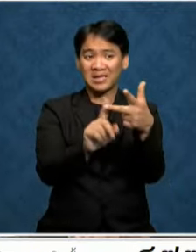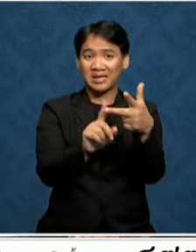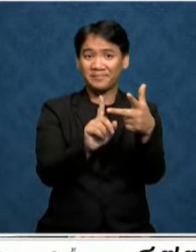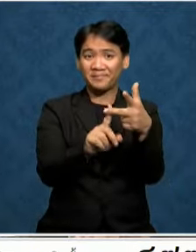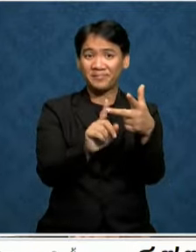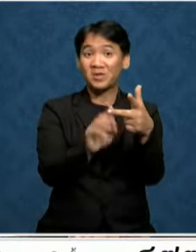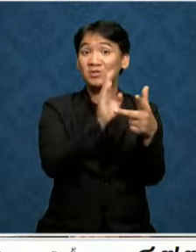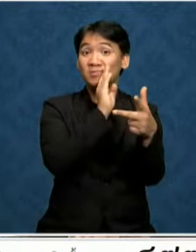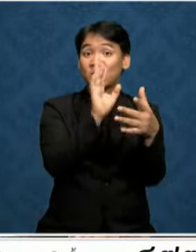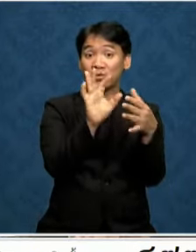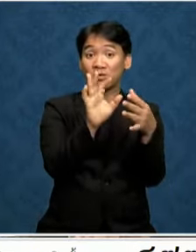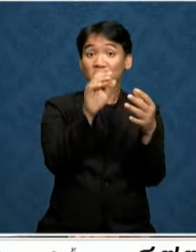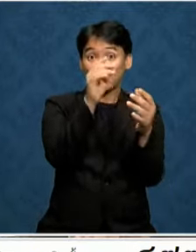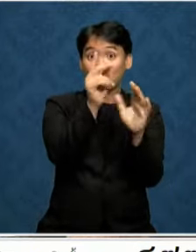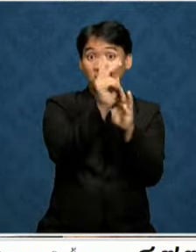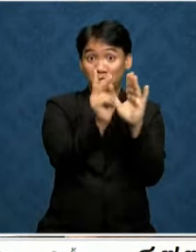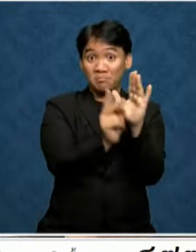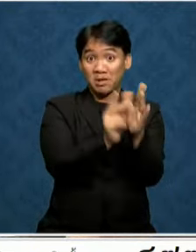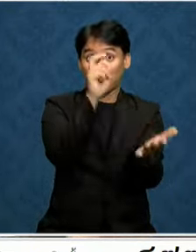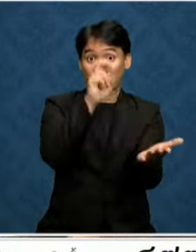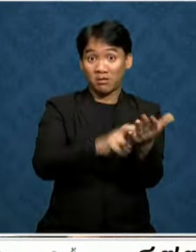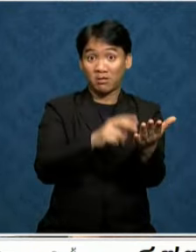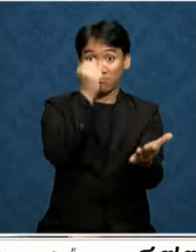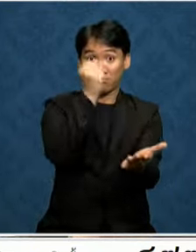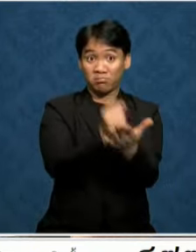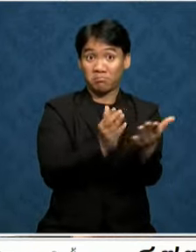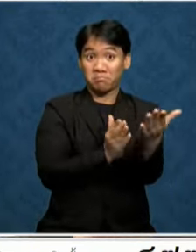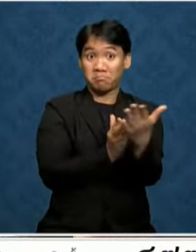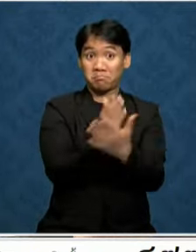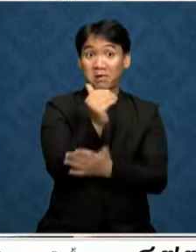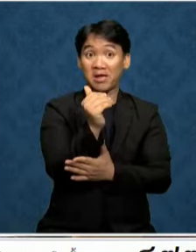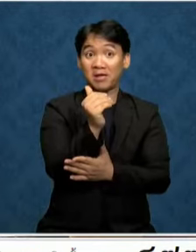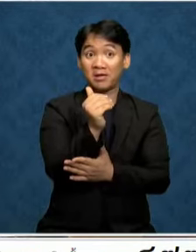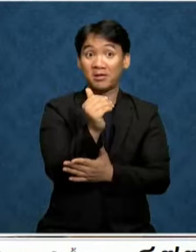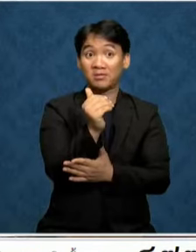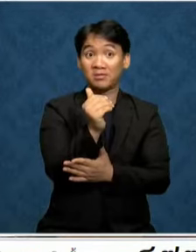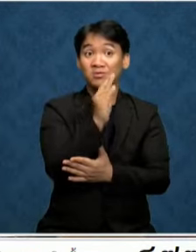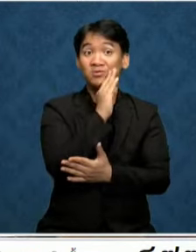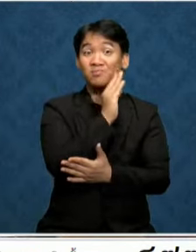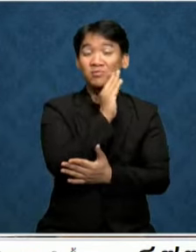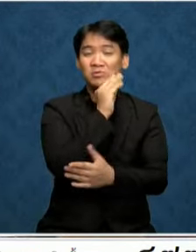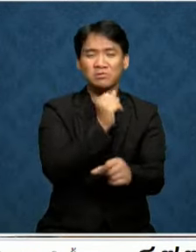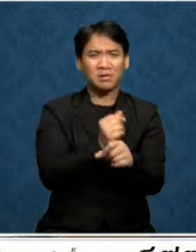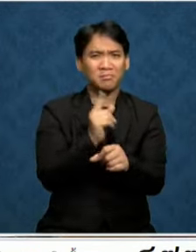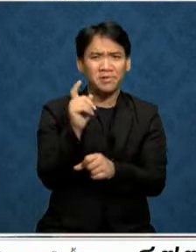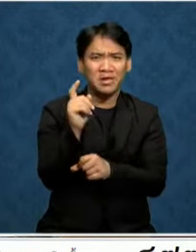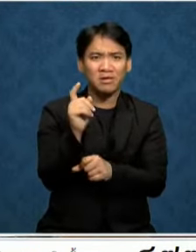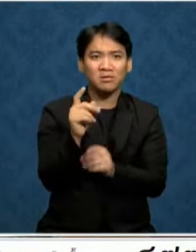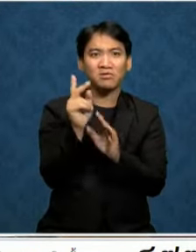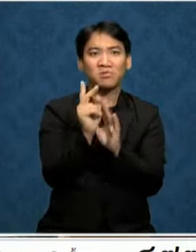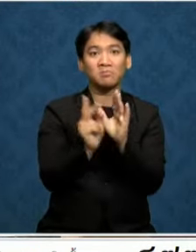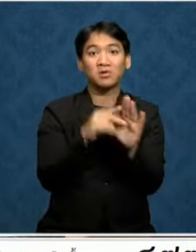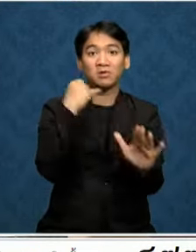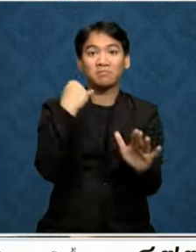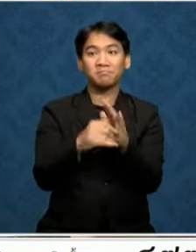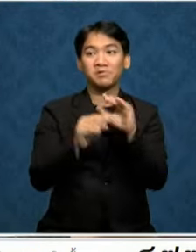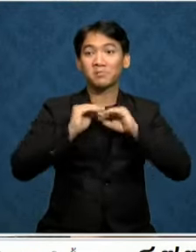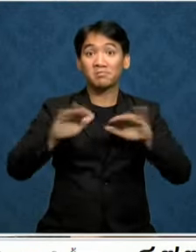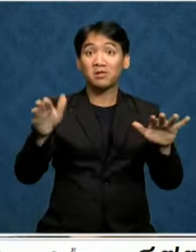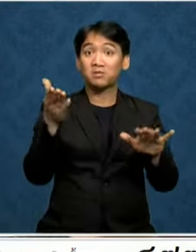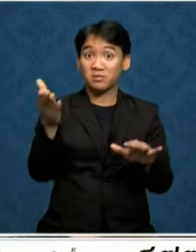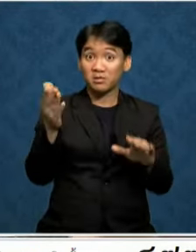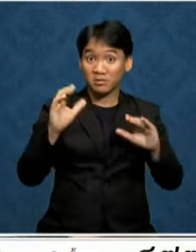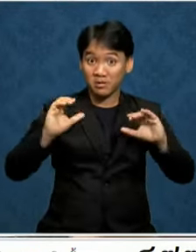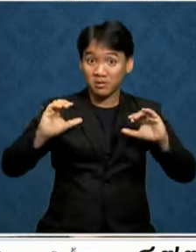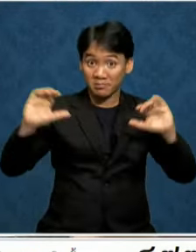าเนี่ยก็การควบคุมกฎหมายไทยก็ไม่ได้ตอนนี้ผิดกฎหมายอยู่เกลื่อนกาดผมก็งงเหมือนกันครับว่าท่านเป็นฝ่ายรัฐบาลจริงหรือเปล่า